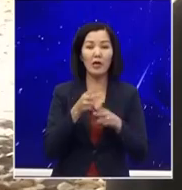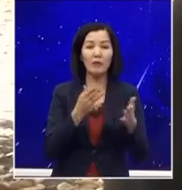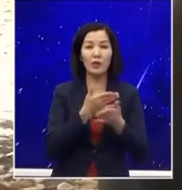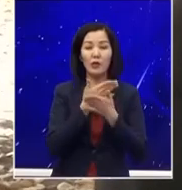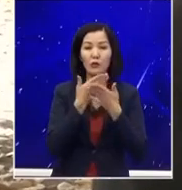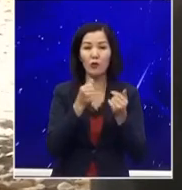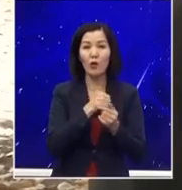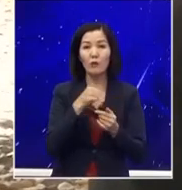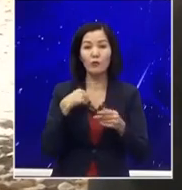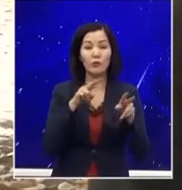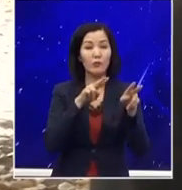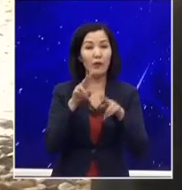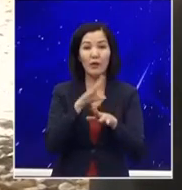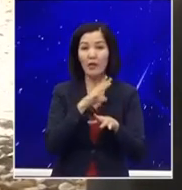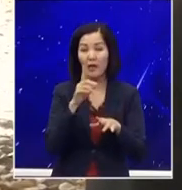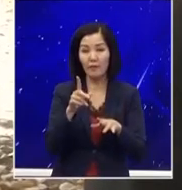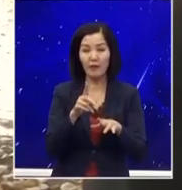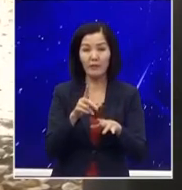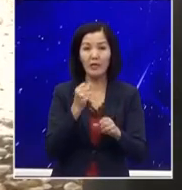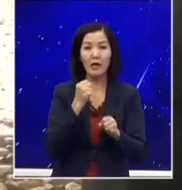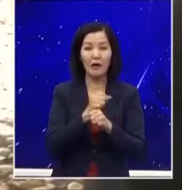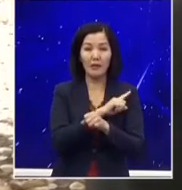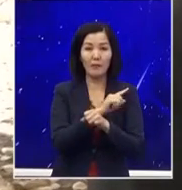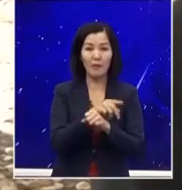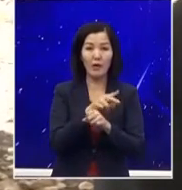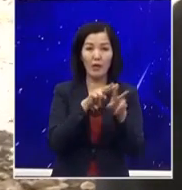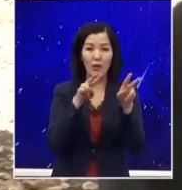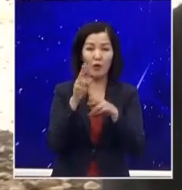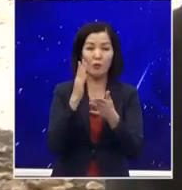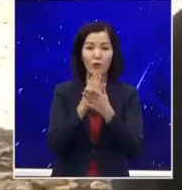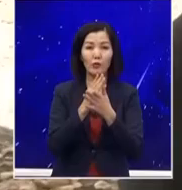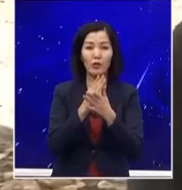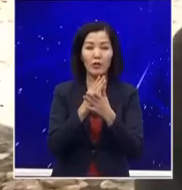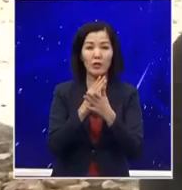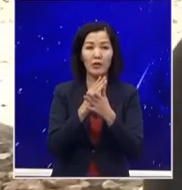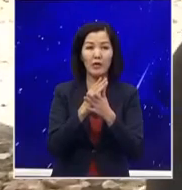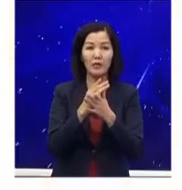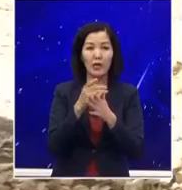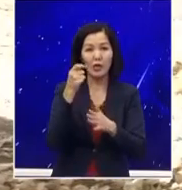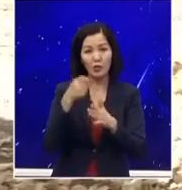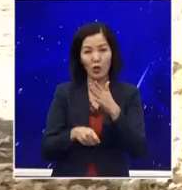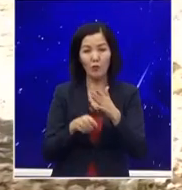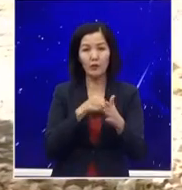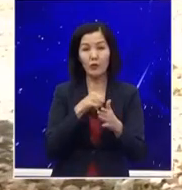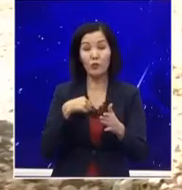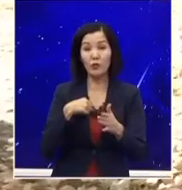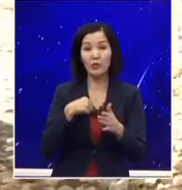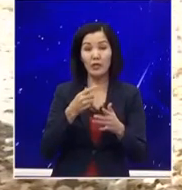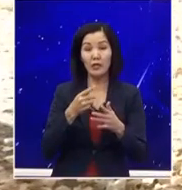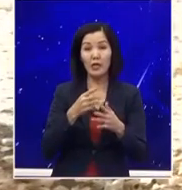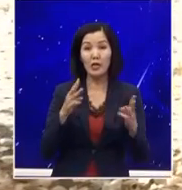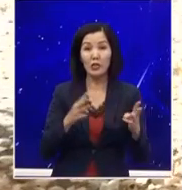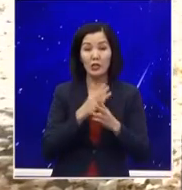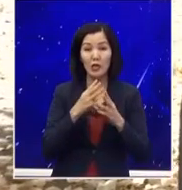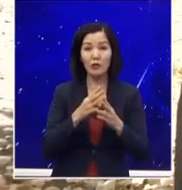біз оларды бақылай алмаймыз. Бірақ біз мұны қатаң бақылауға аламыз. Олар құлшылық үйін іштен жауап алса да өз еріктері. Жеке үйім